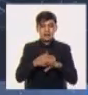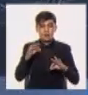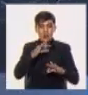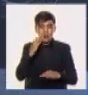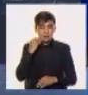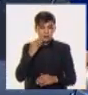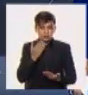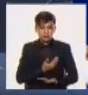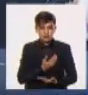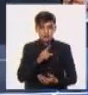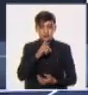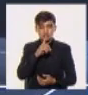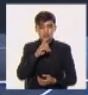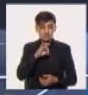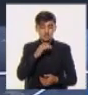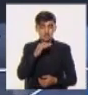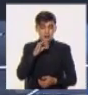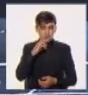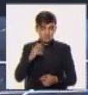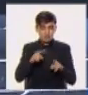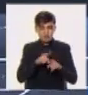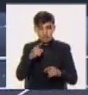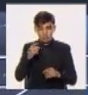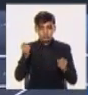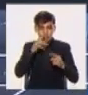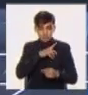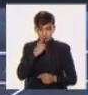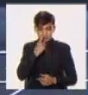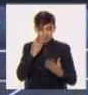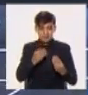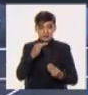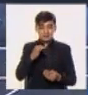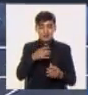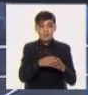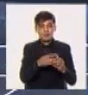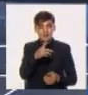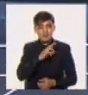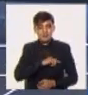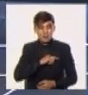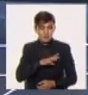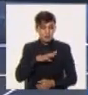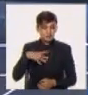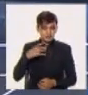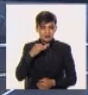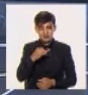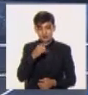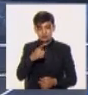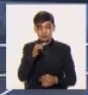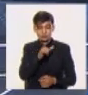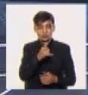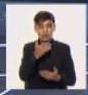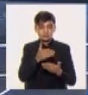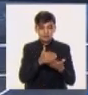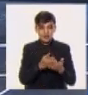алматинка Зибихон Кадирова. Женщина узнала об этом недавно. Оказалось, что компания, в которой она раньше работала, указала ее